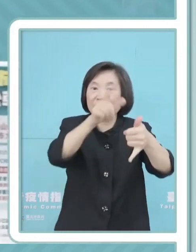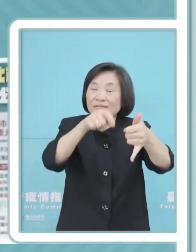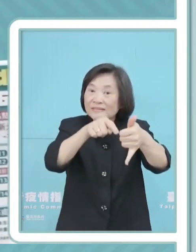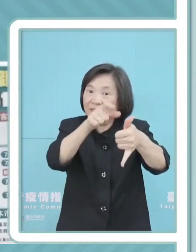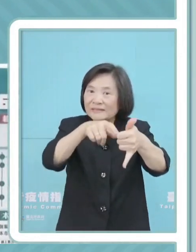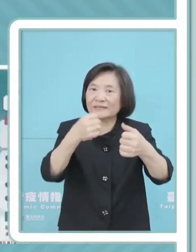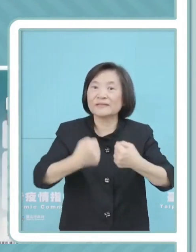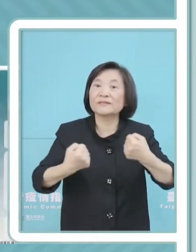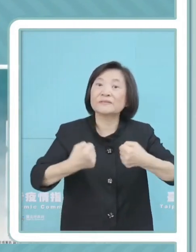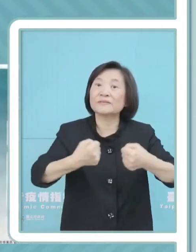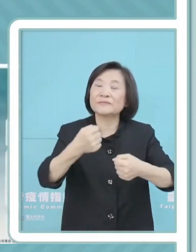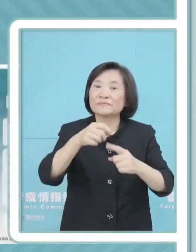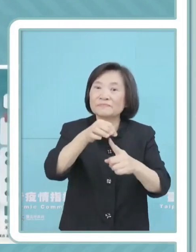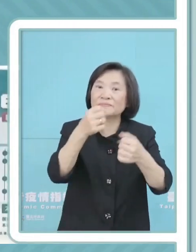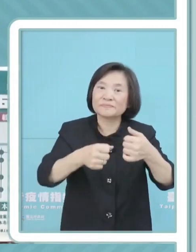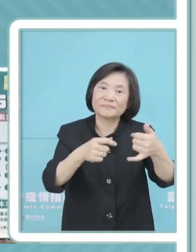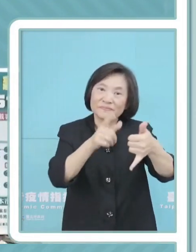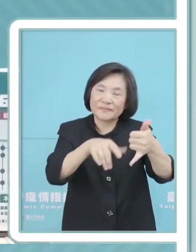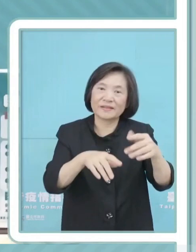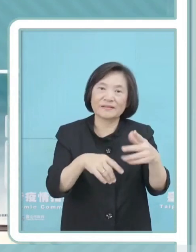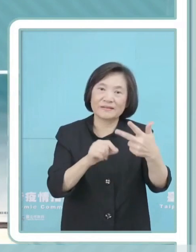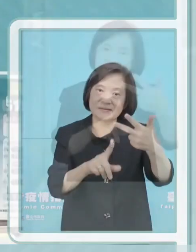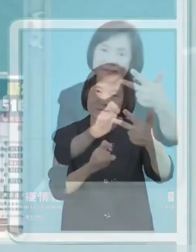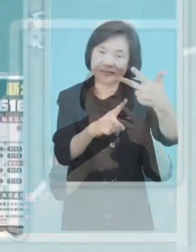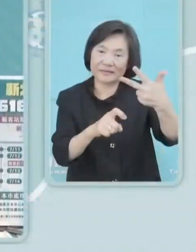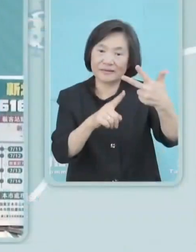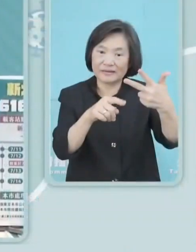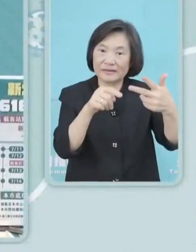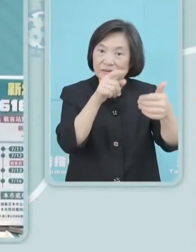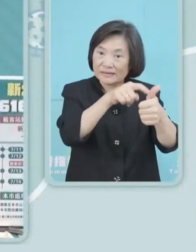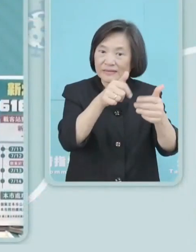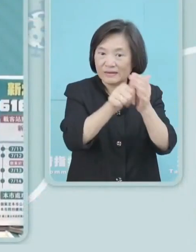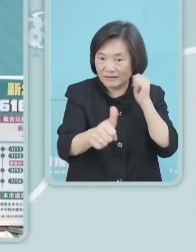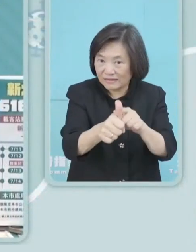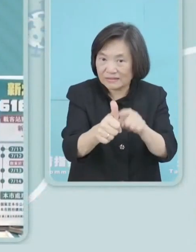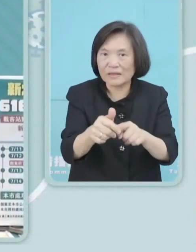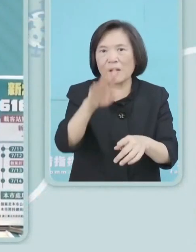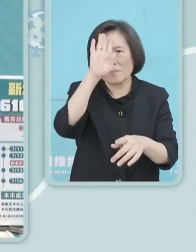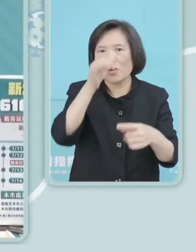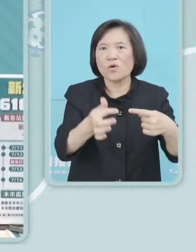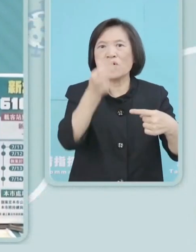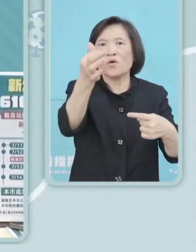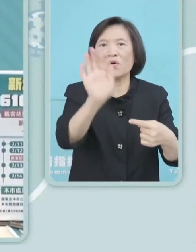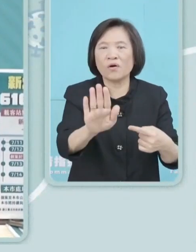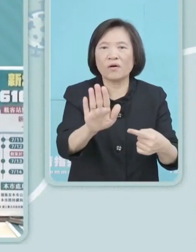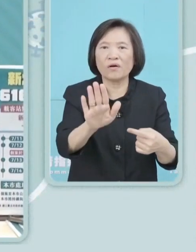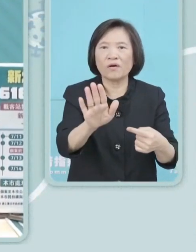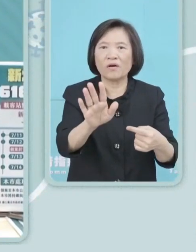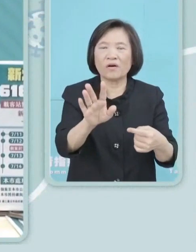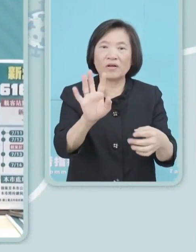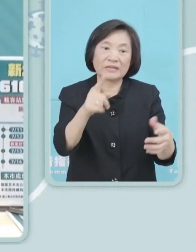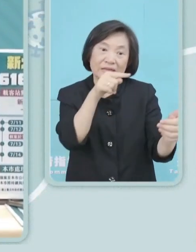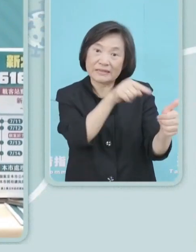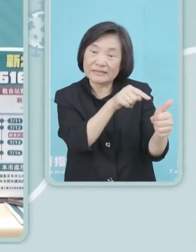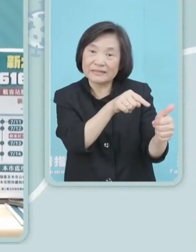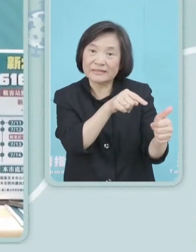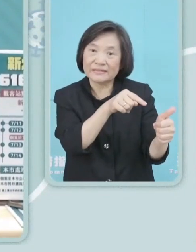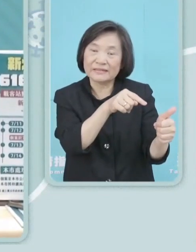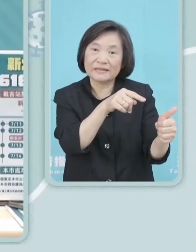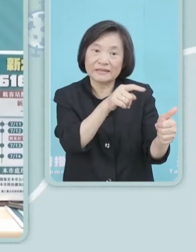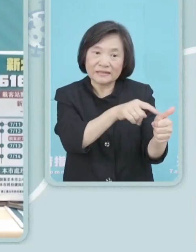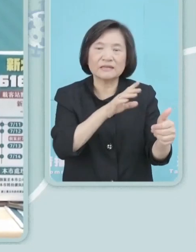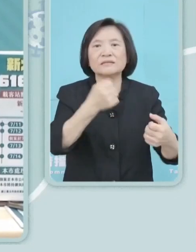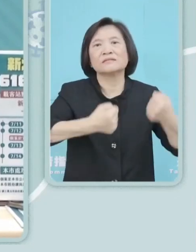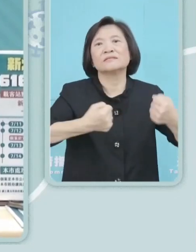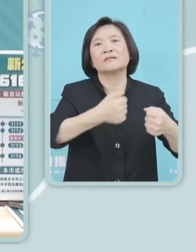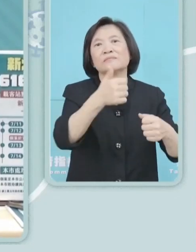的案子是，他是7月11号，他的儿子先确诊，那他是我们相关的客运的